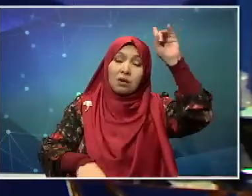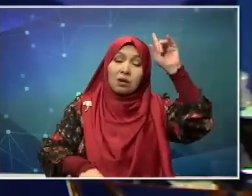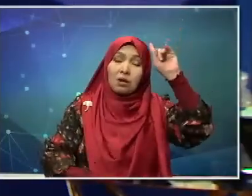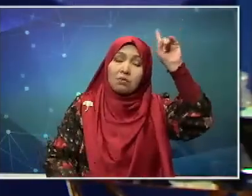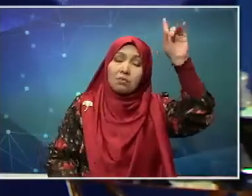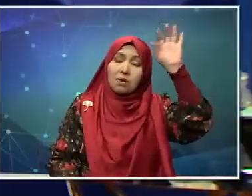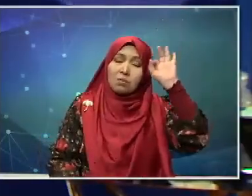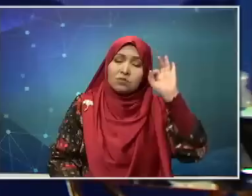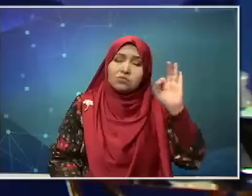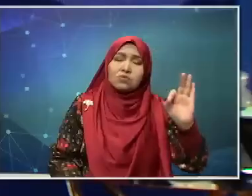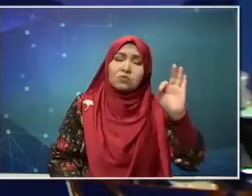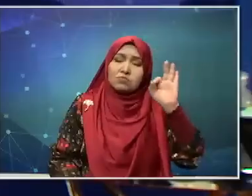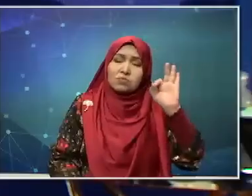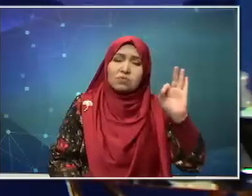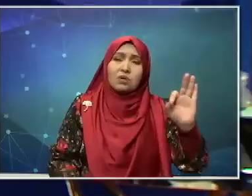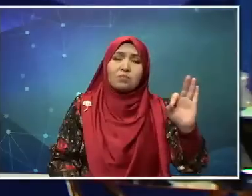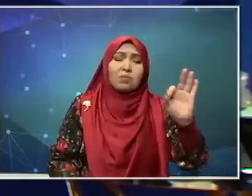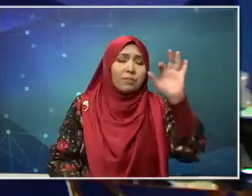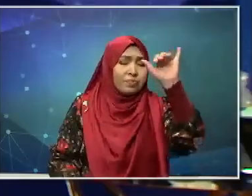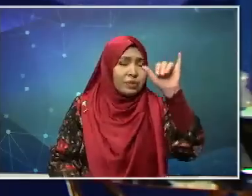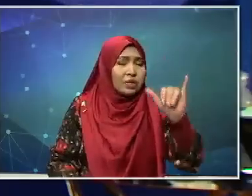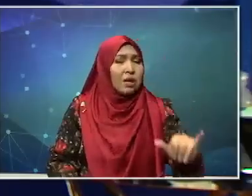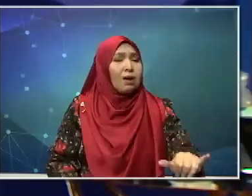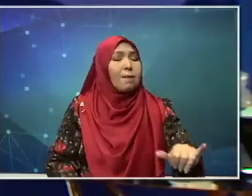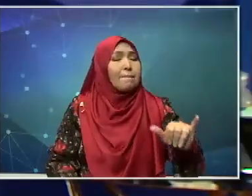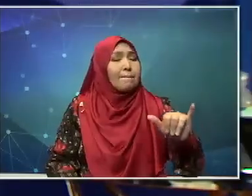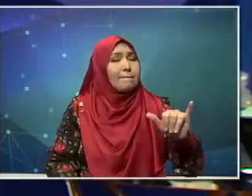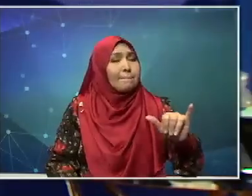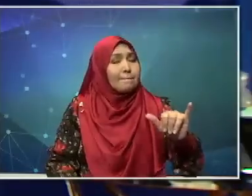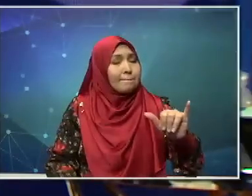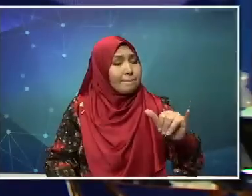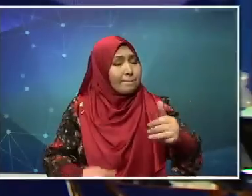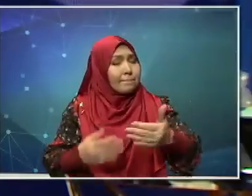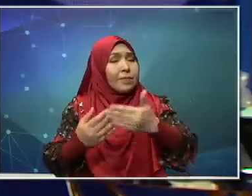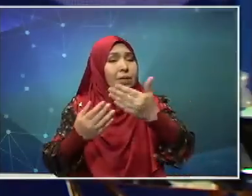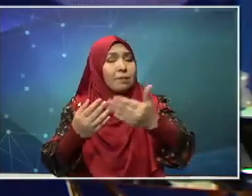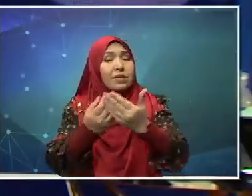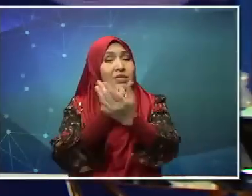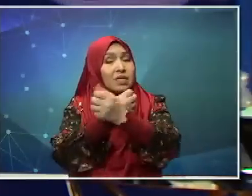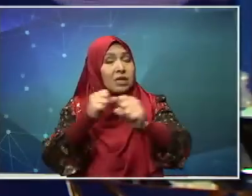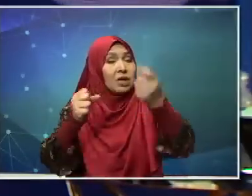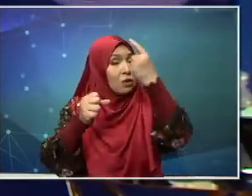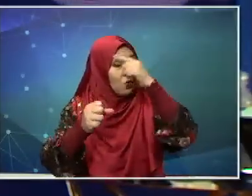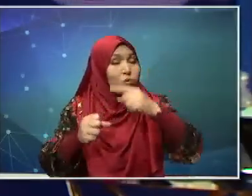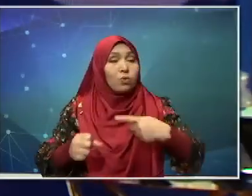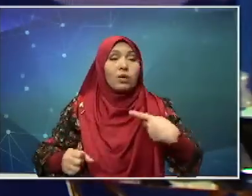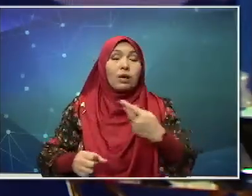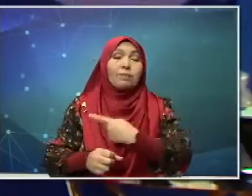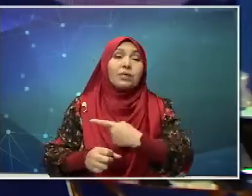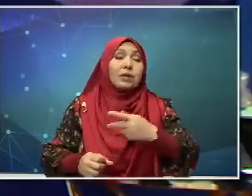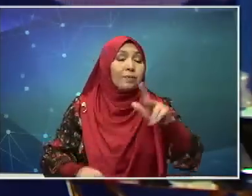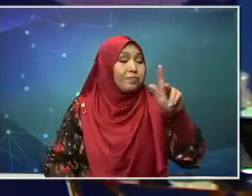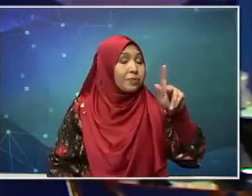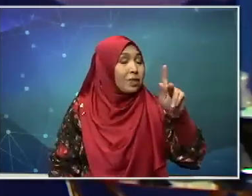subhanalladzi mahasuci Allah yang menunjukkan untuk kami khaza yaitu kendaraan ini Allah tunjukkan